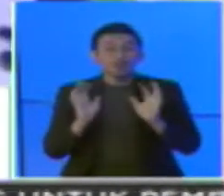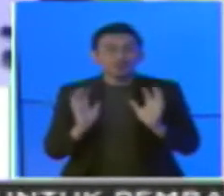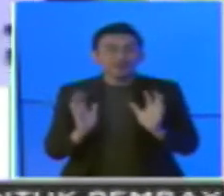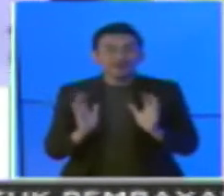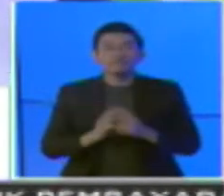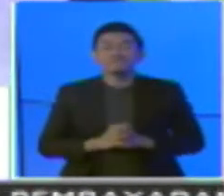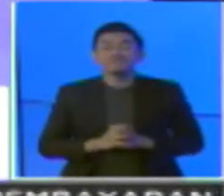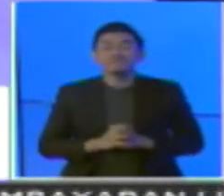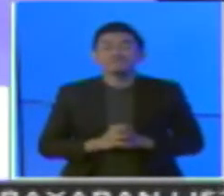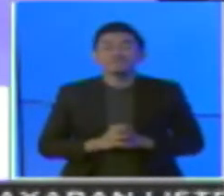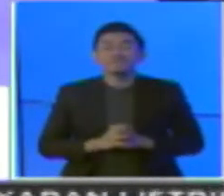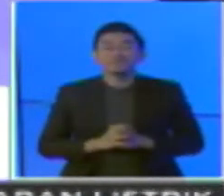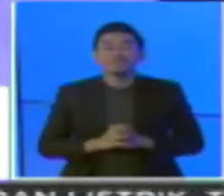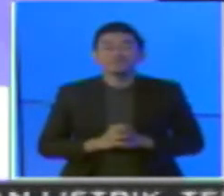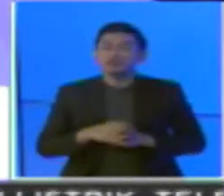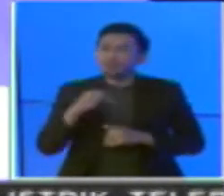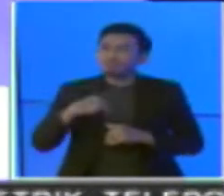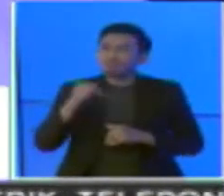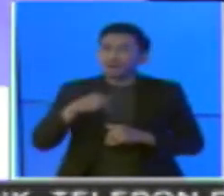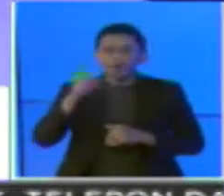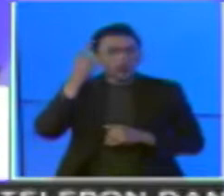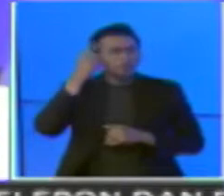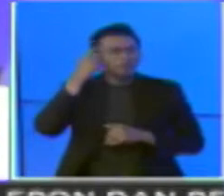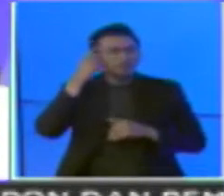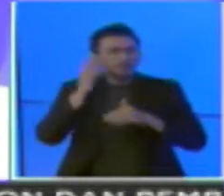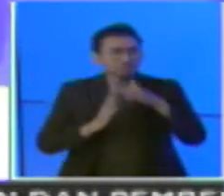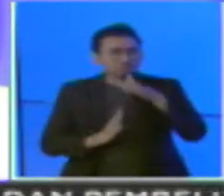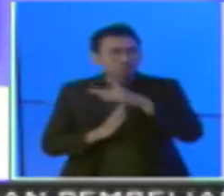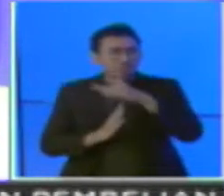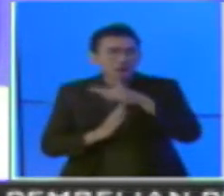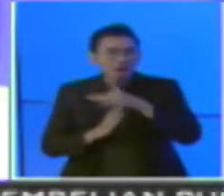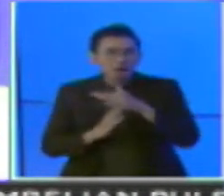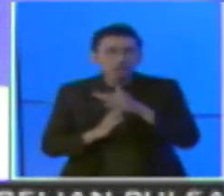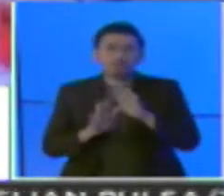Saatnya merehatkan pikiran sejenak dari aktivitas dan rutinitas keseharianan.